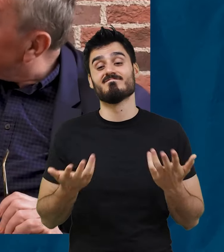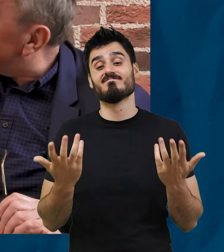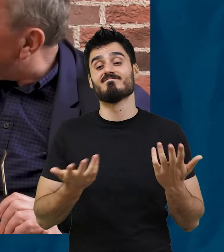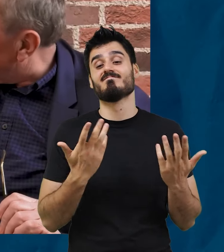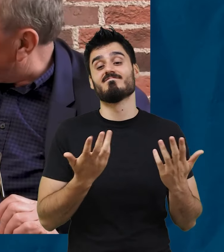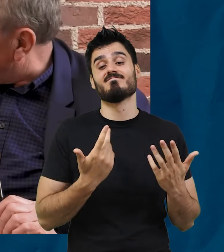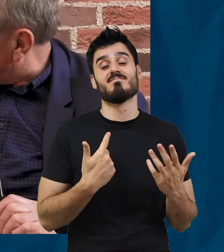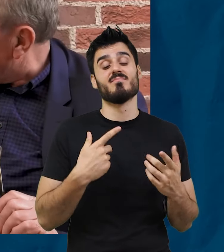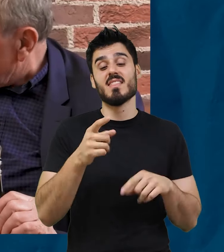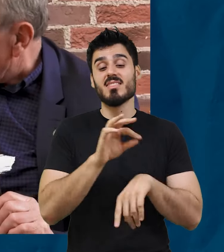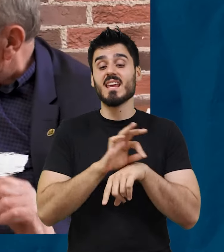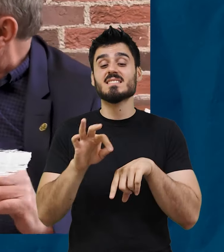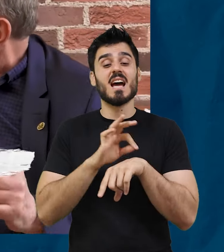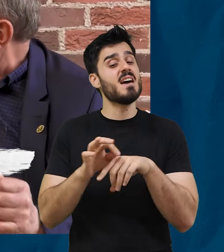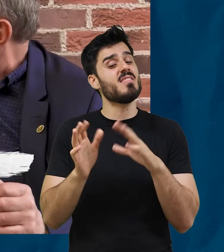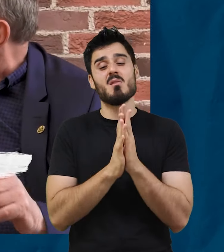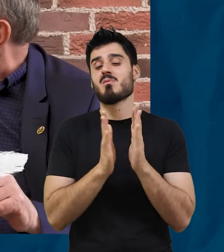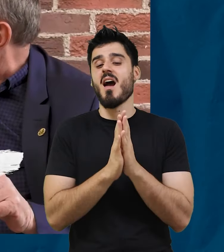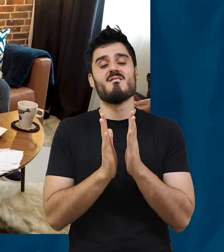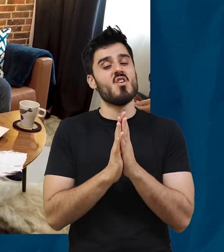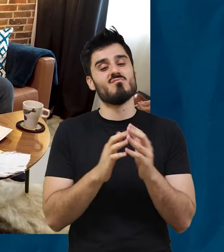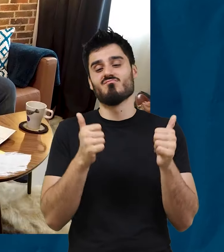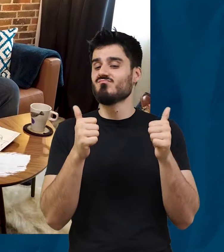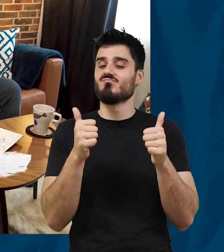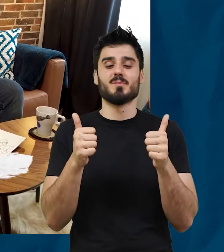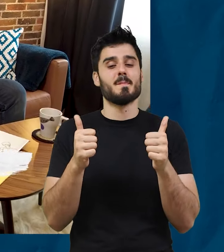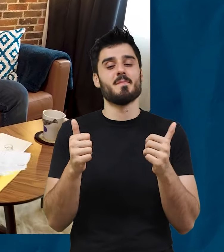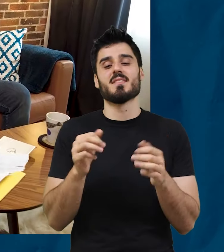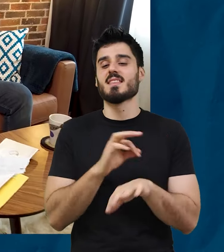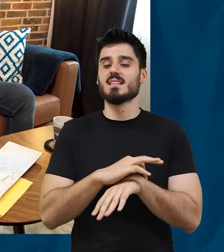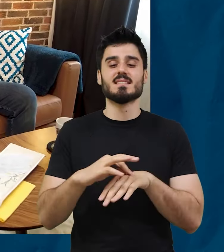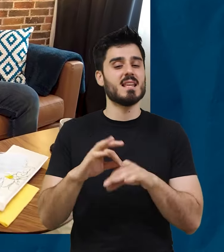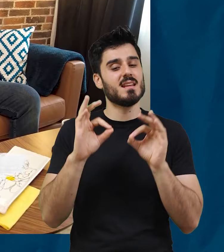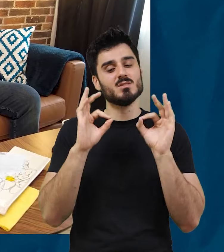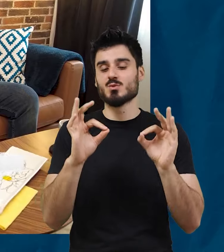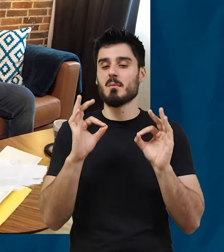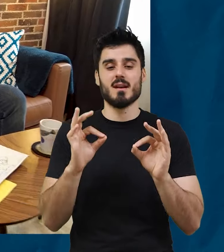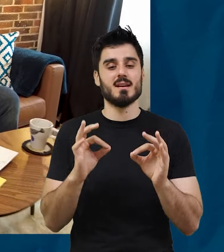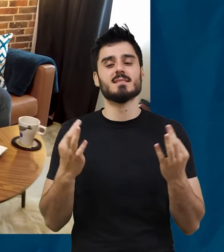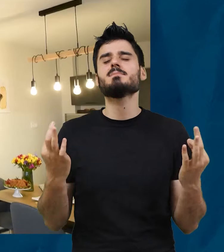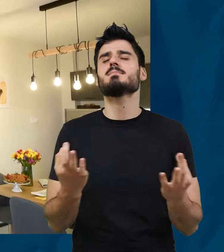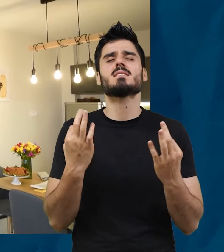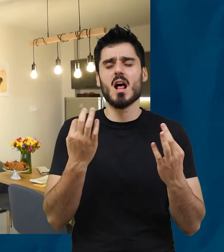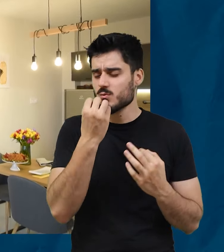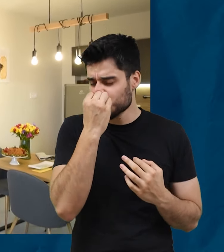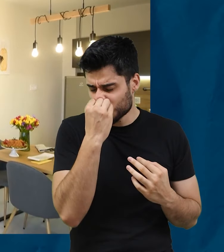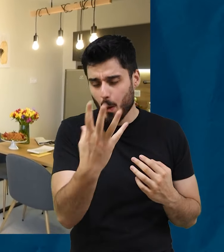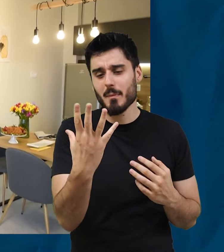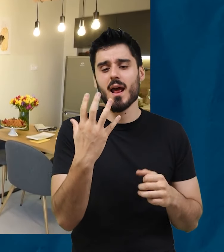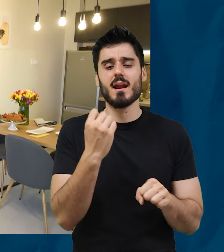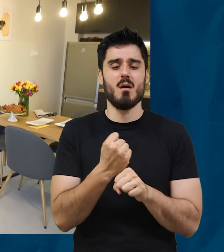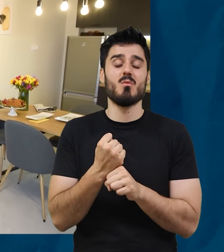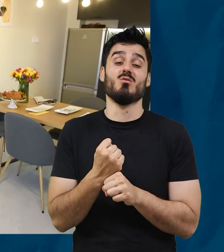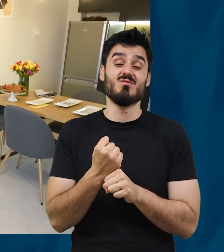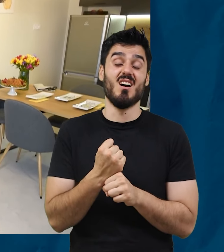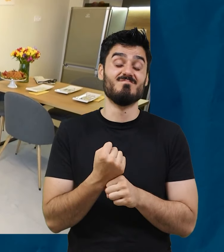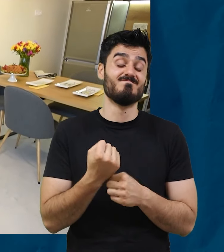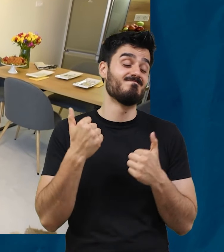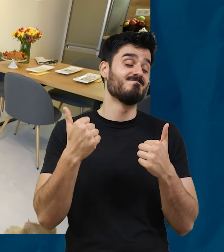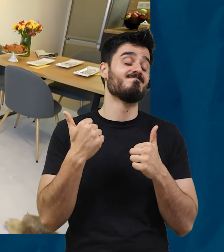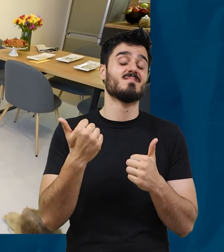на дизайнера шапка. Така, дизайнерката. Павло, чули, поздравленията са за теб. Специално. Този дизайнер си е